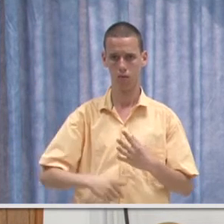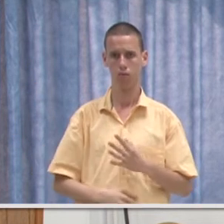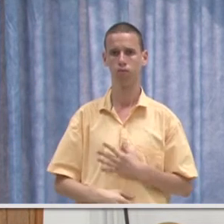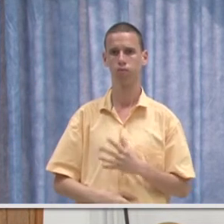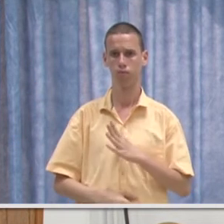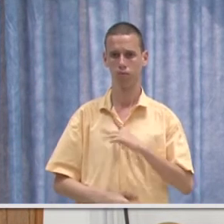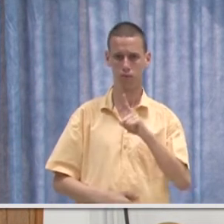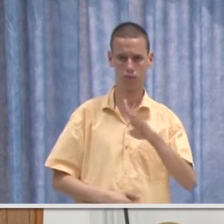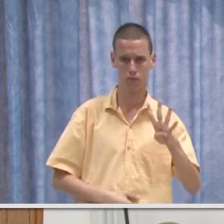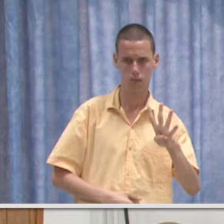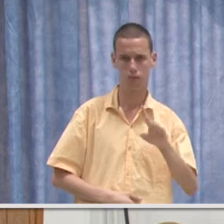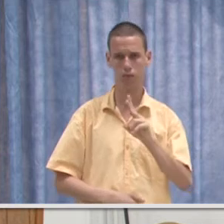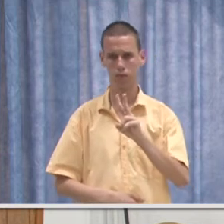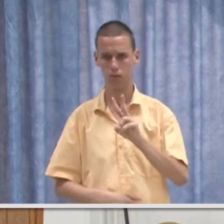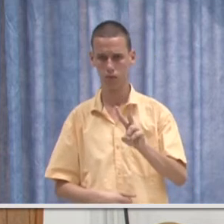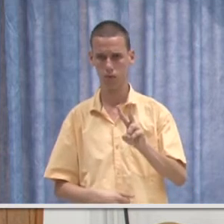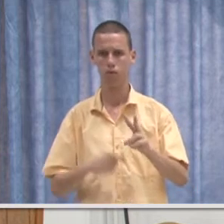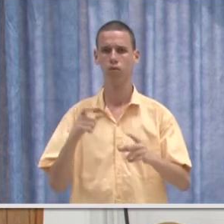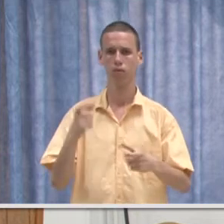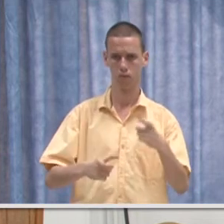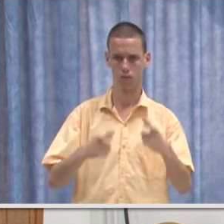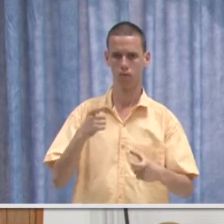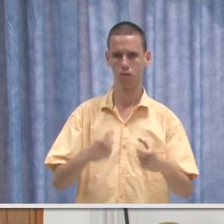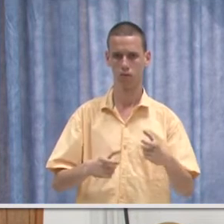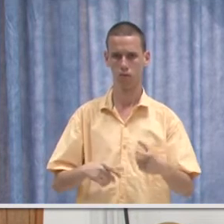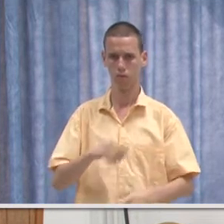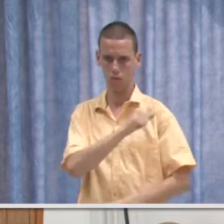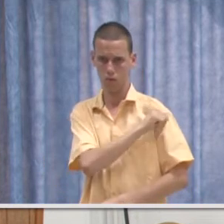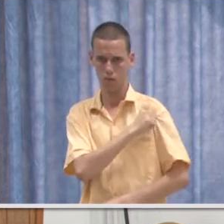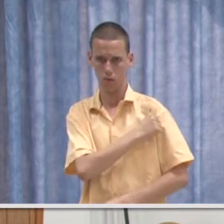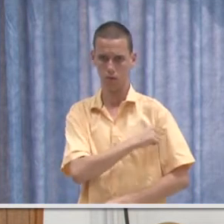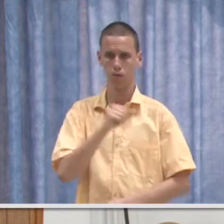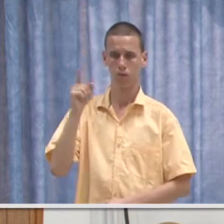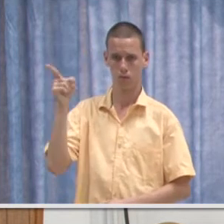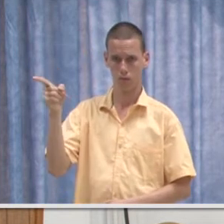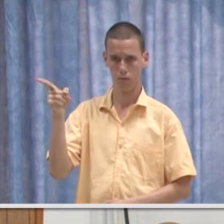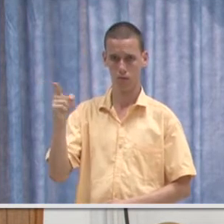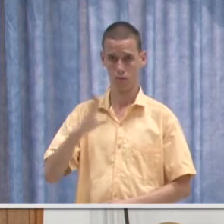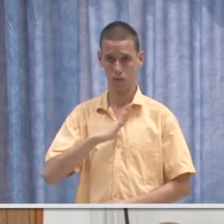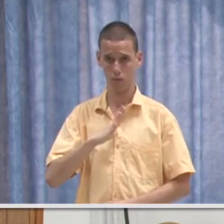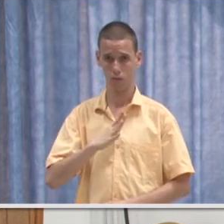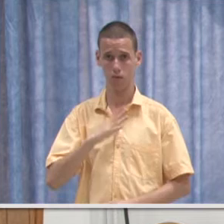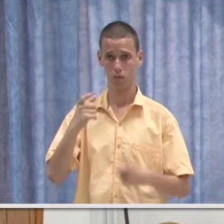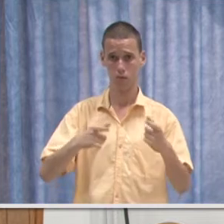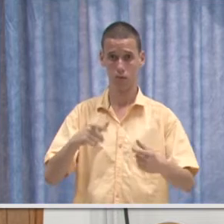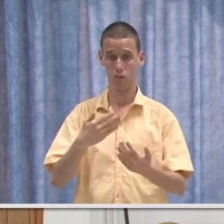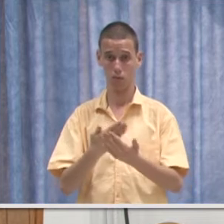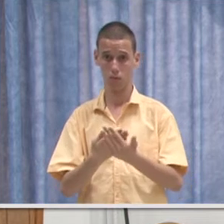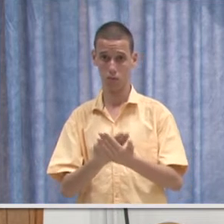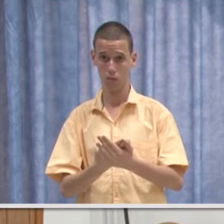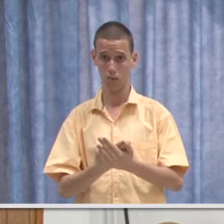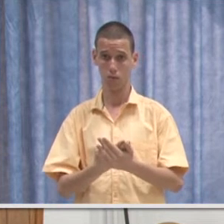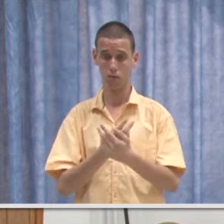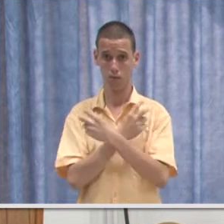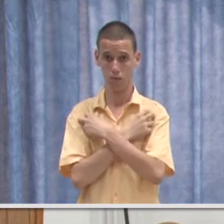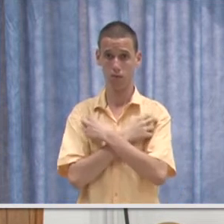tenons des patients qui sont Sri Lanka avec les autres patients qui sont aussi stranded Sri Lanka, mais c'est loin. Ça nous fait tourner. En